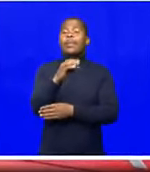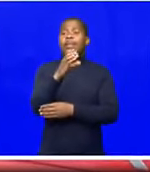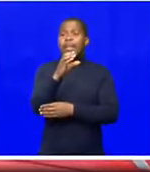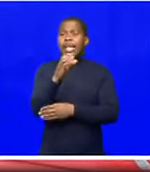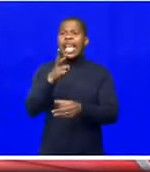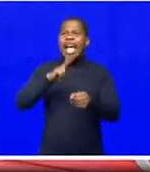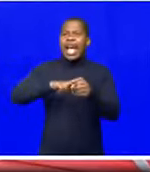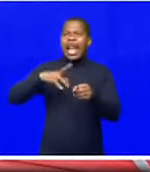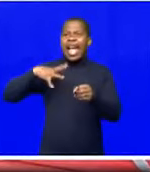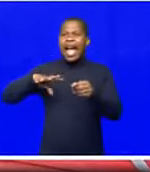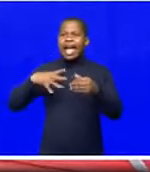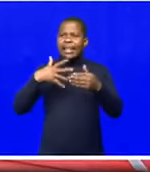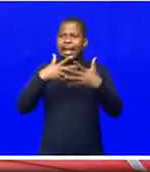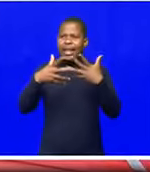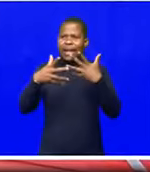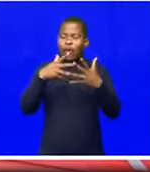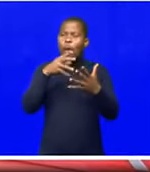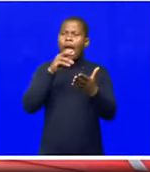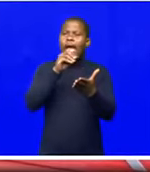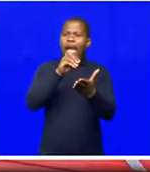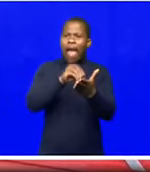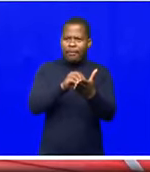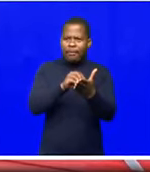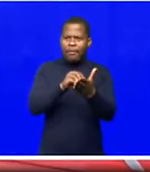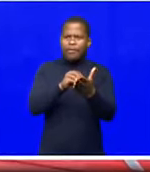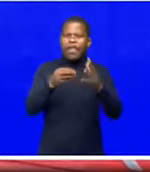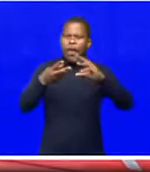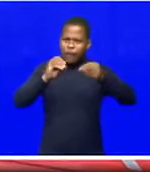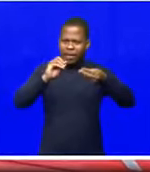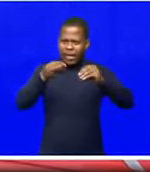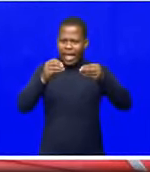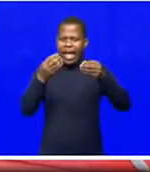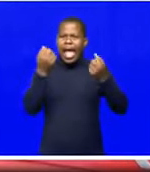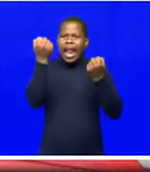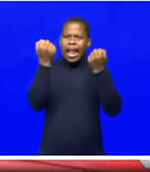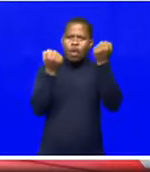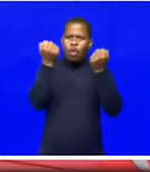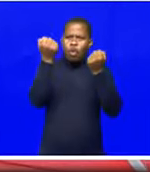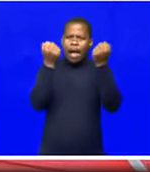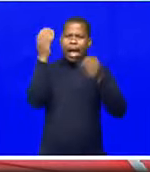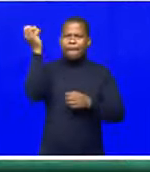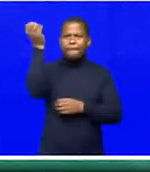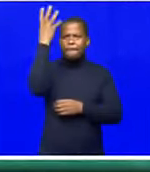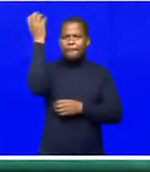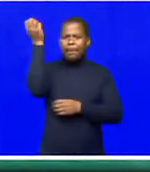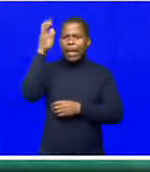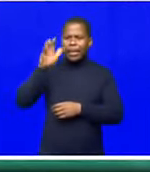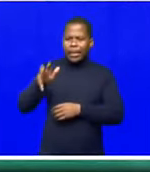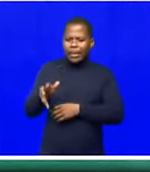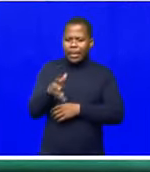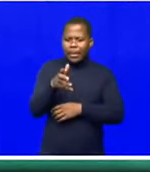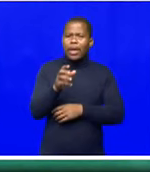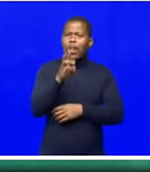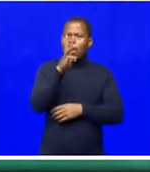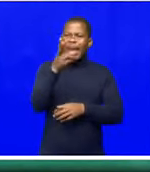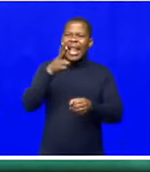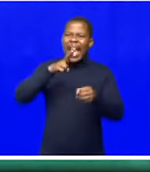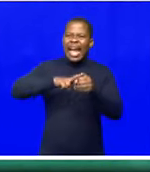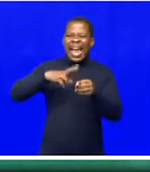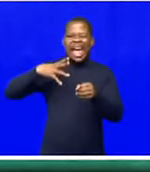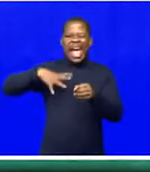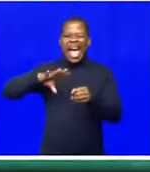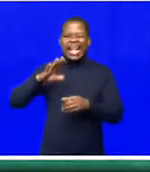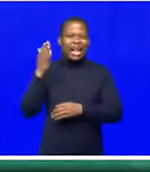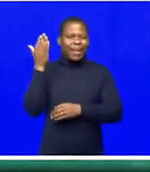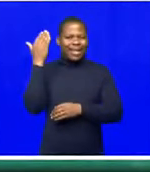vele abekiwe ngokuthi letinye tigulumba lebe sinato tigcine tilimala mhlawumbe letinye setinzala kakhulu letinye